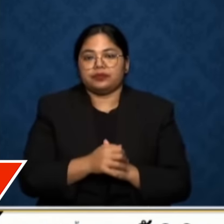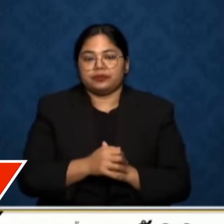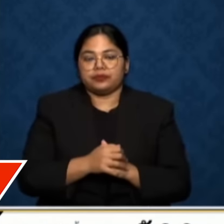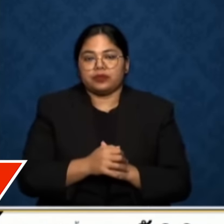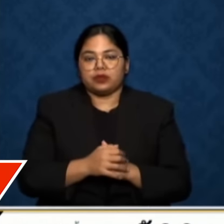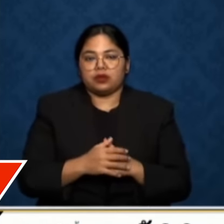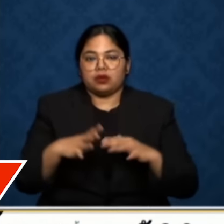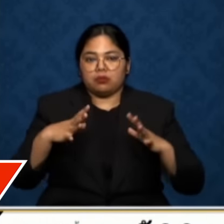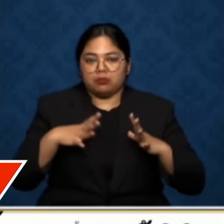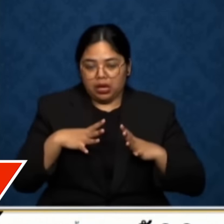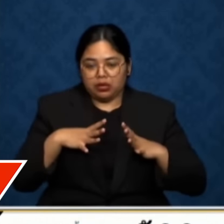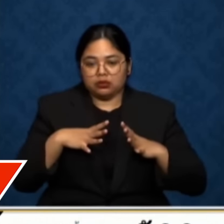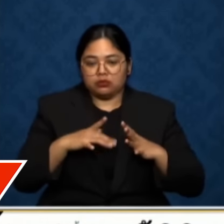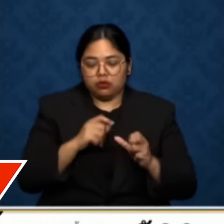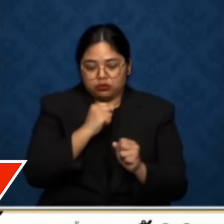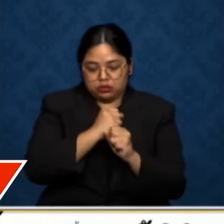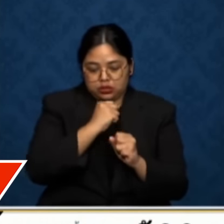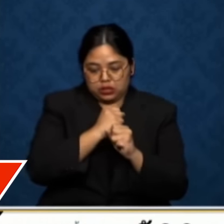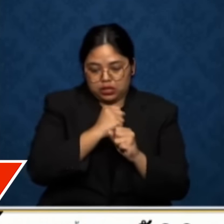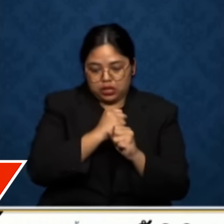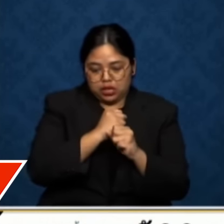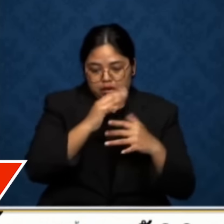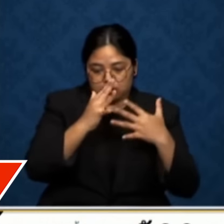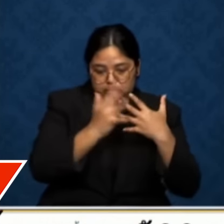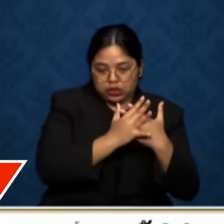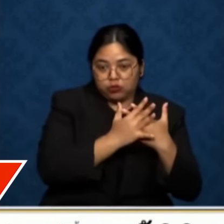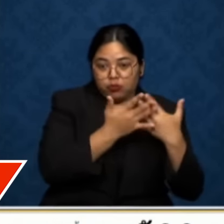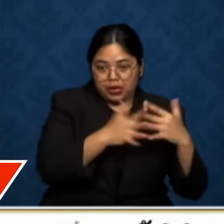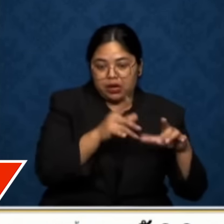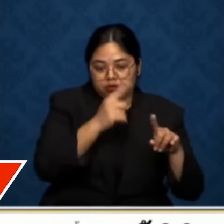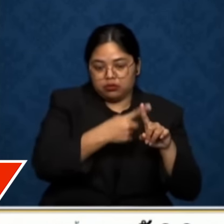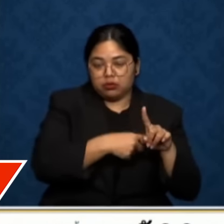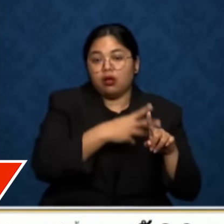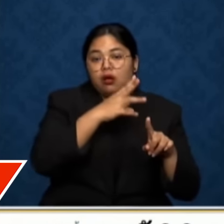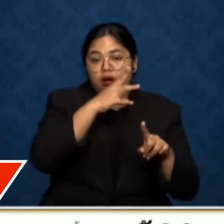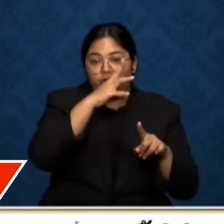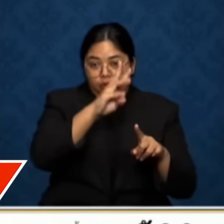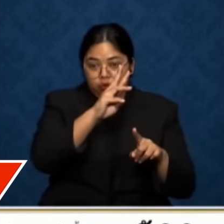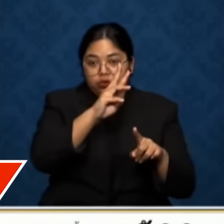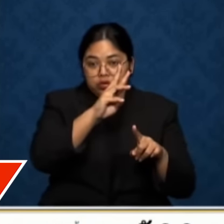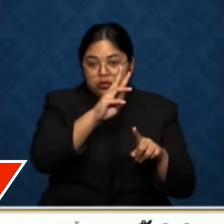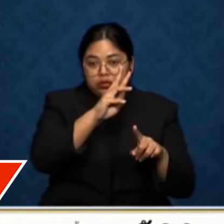ได้คือต้องรับโทษมาแล้วไม่น้อยกว่า6เดือนก็คือ180วัน